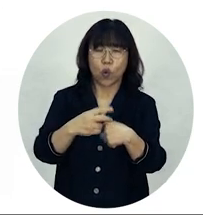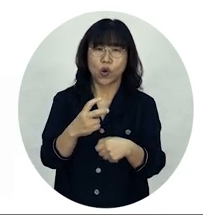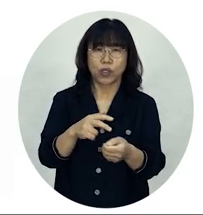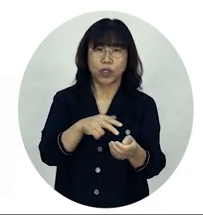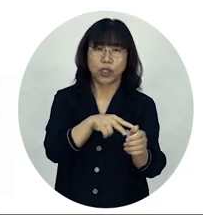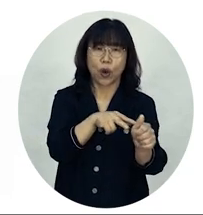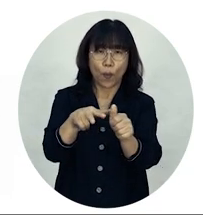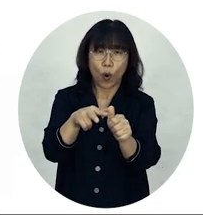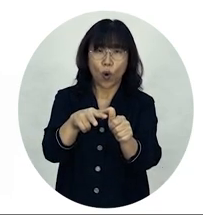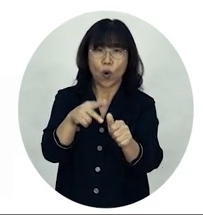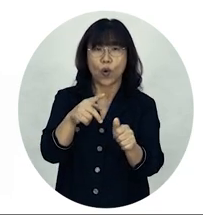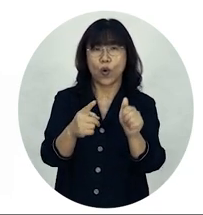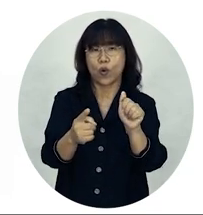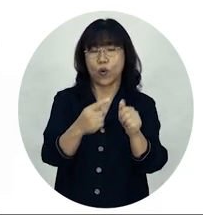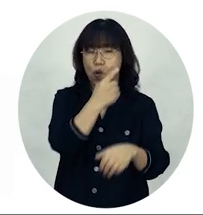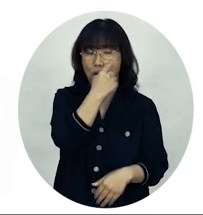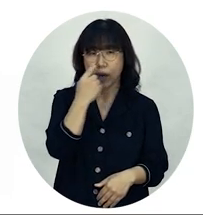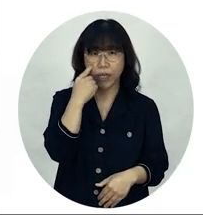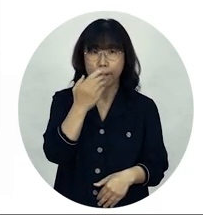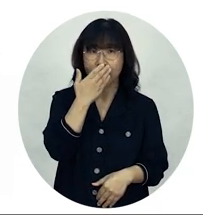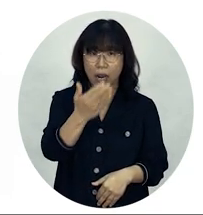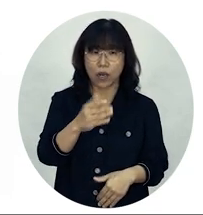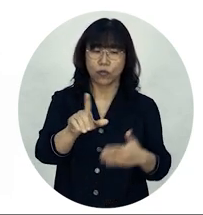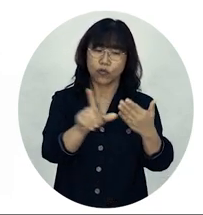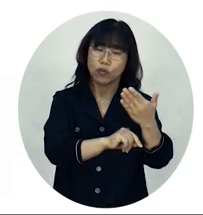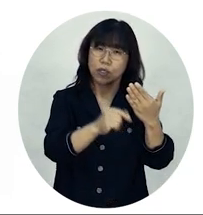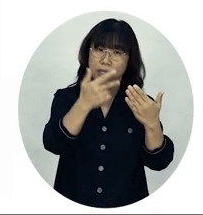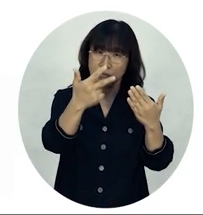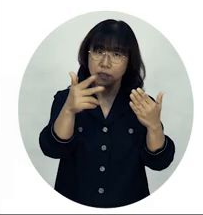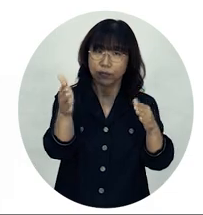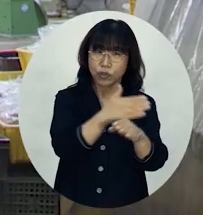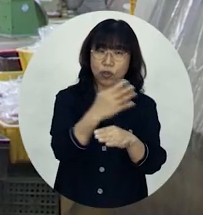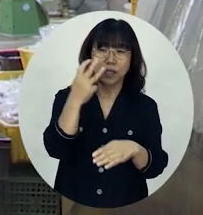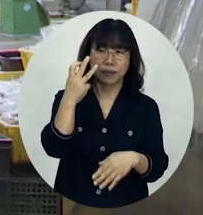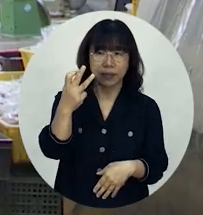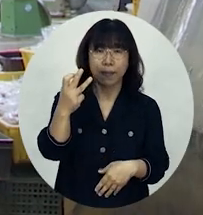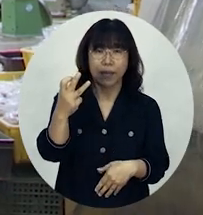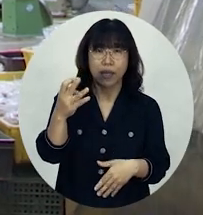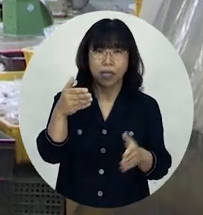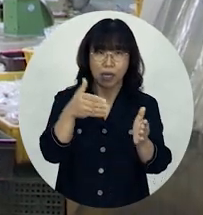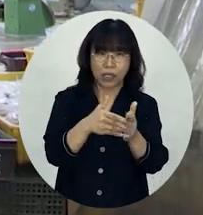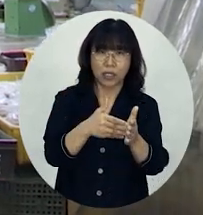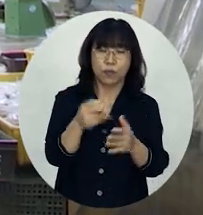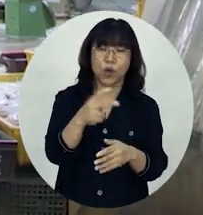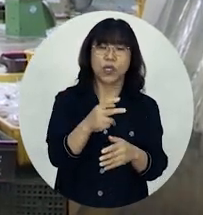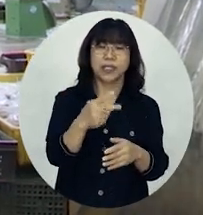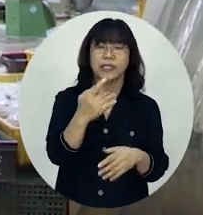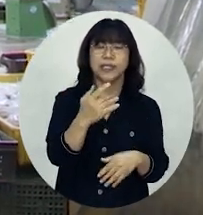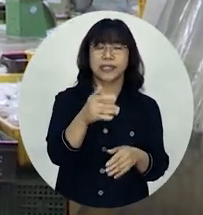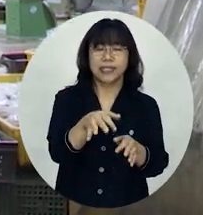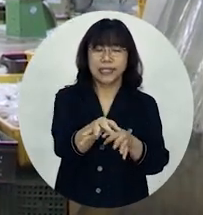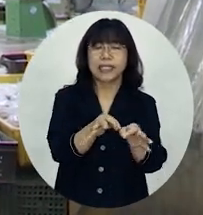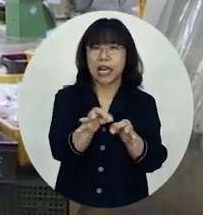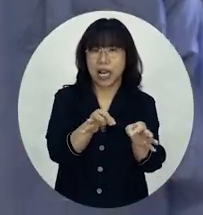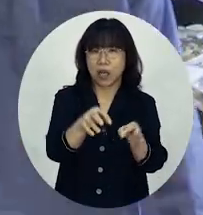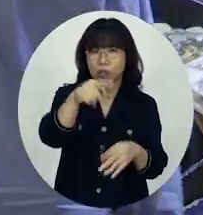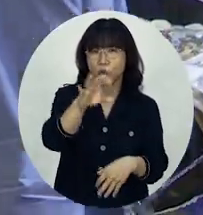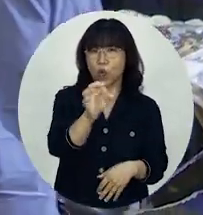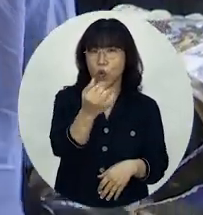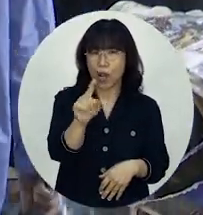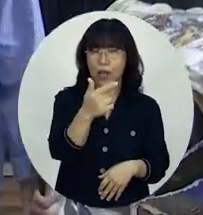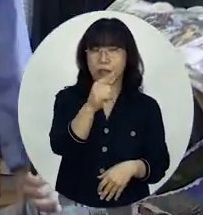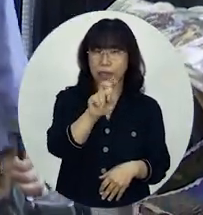있습니다 이밖에도 9월 7일부터 13일까지 남부 화곡 시장 까치산 시장 송하 벽화 시장